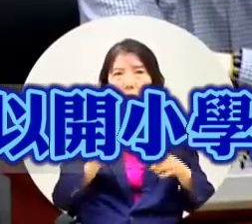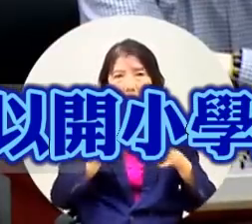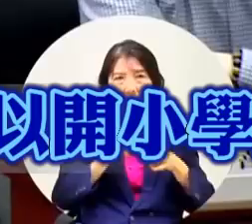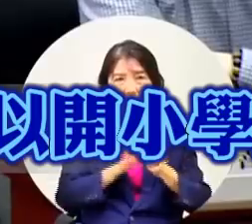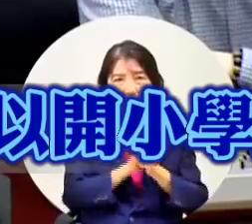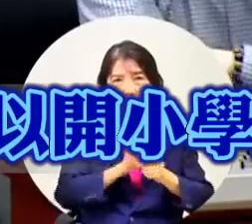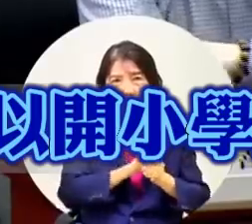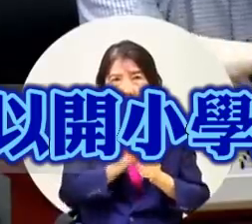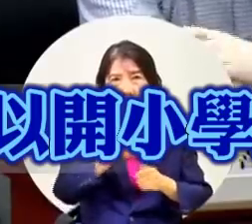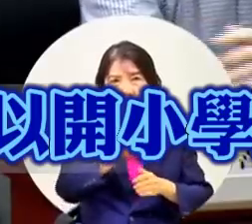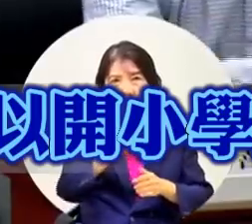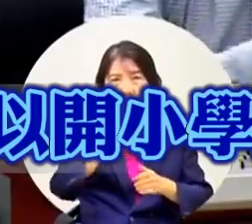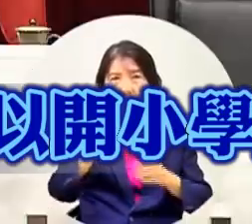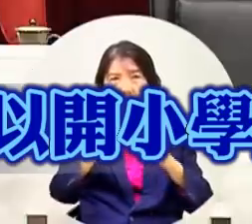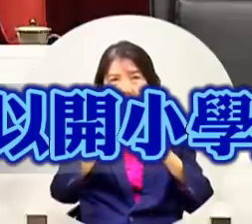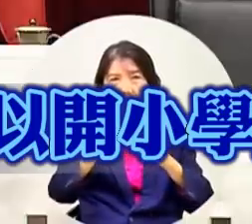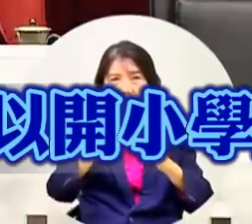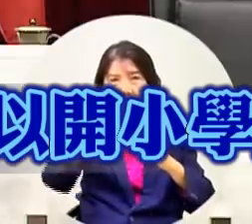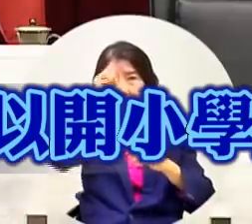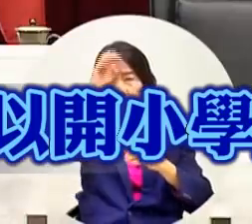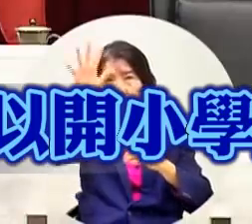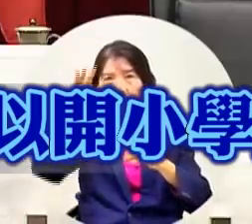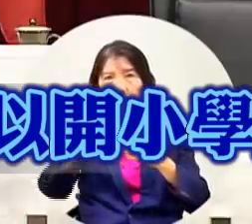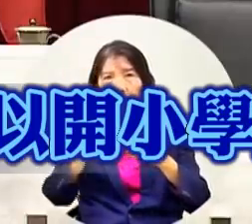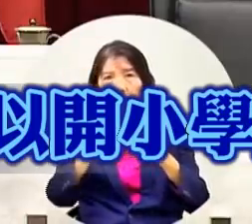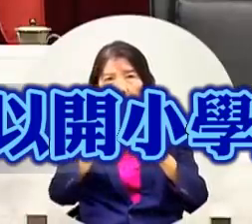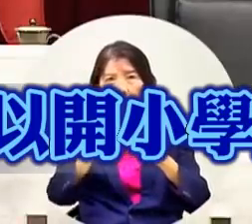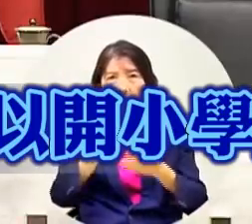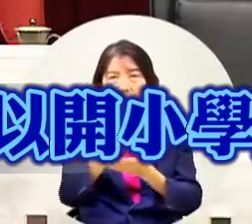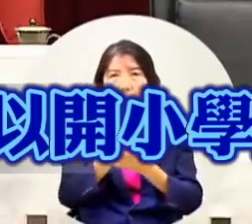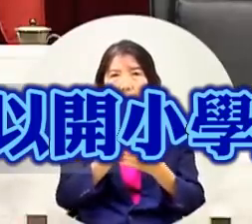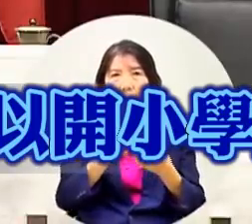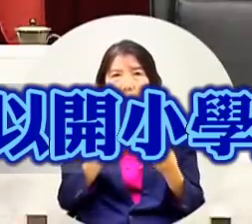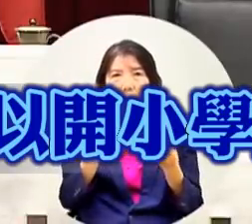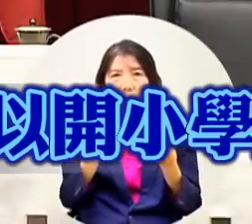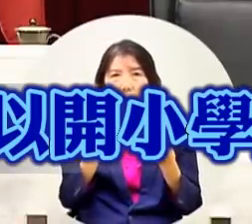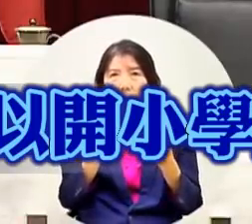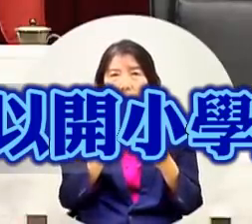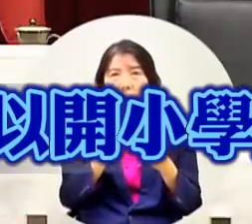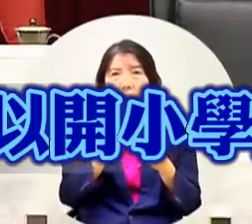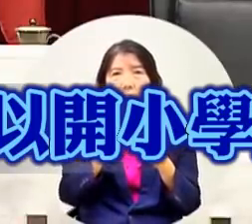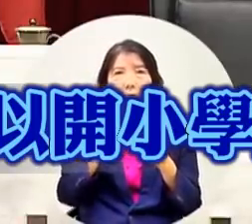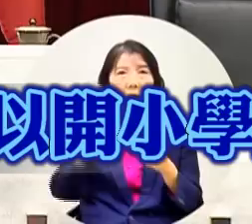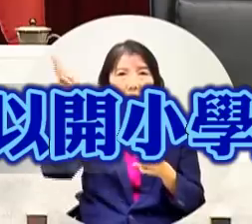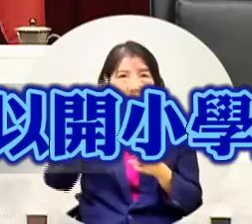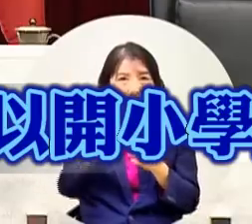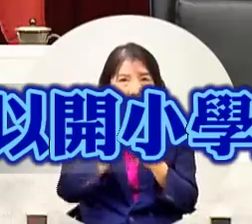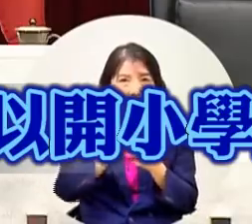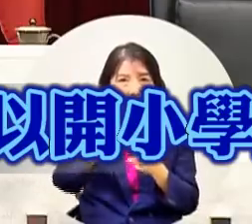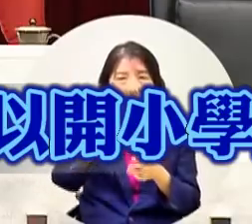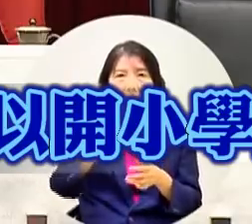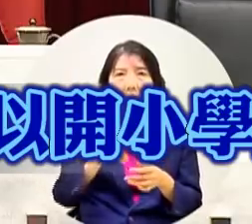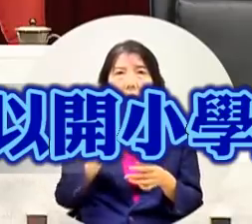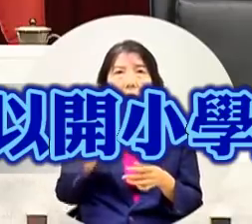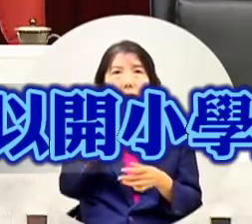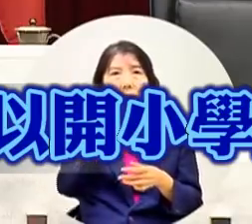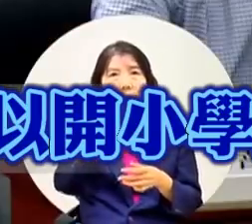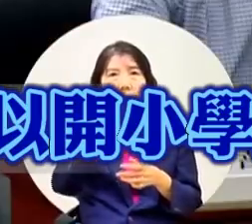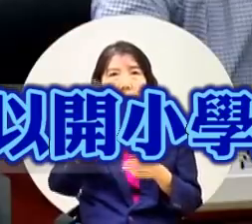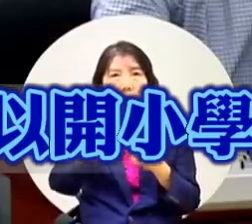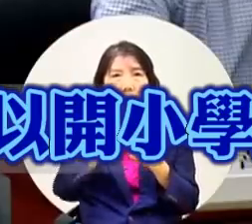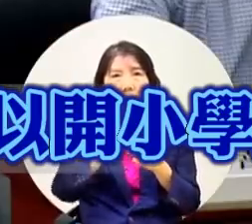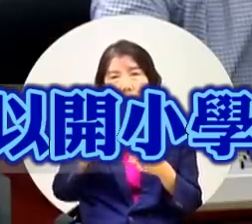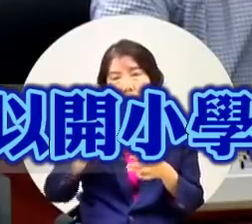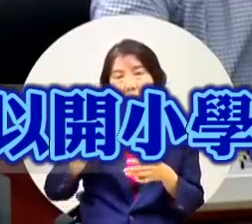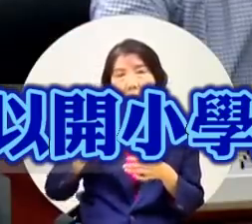你拿我的政党协商，含我的政党协商，就给我录音吗？ 这样给你录音，我无给你录音嘛？你是在 欢迎声音动会上啊？ 我唔知虾米